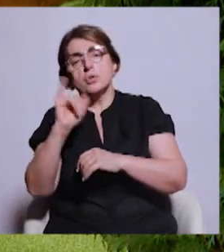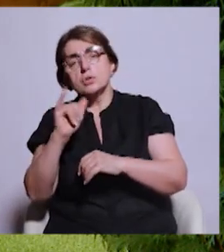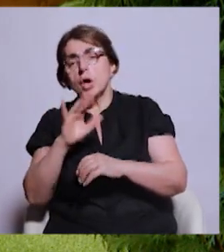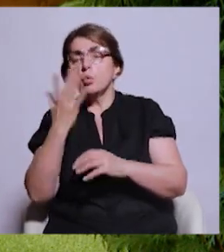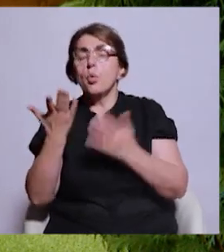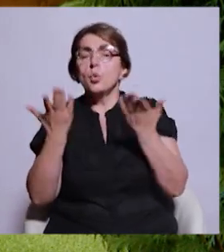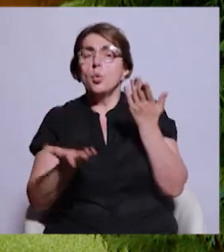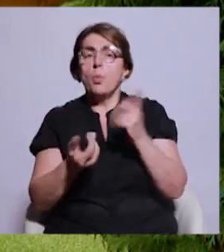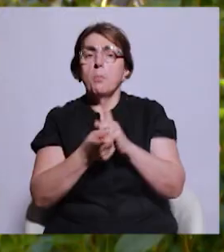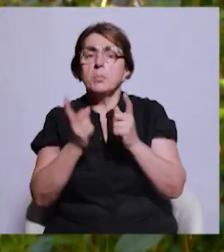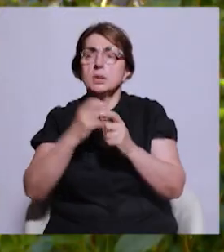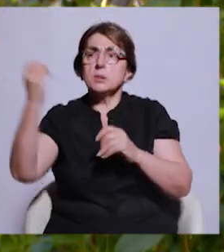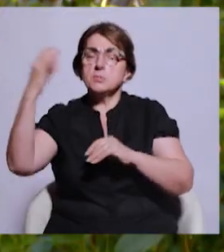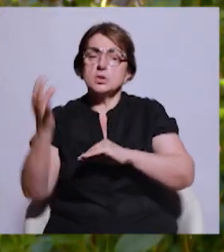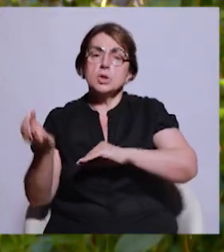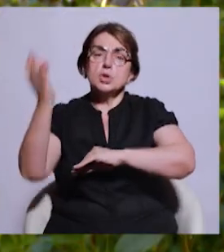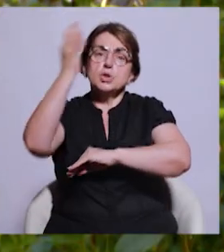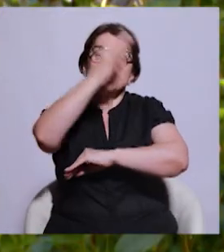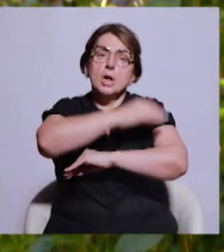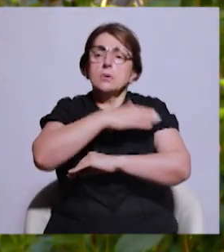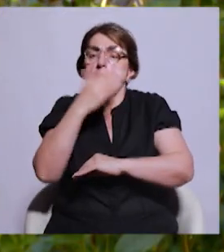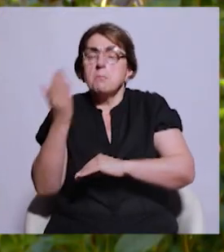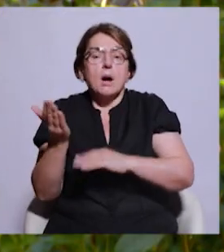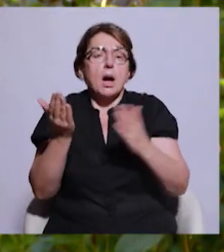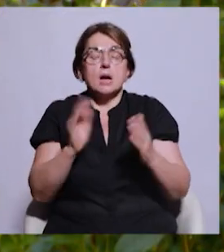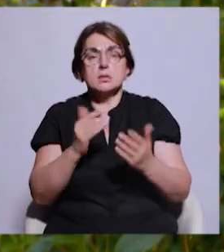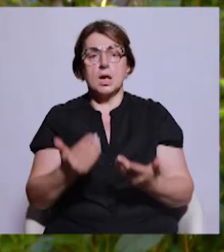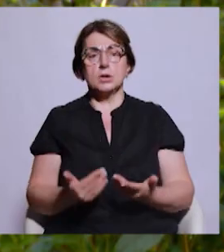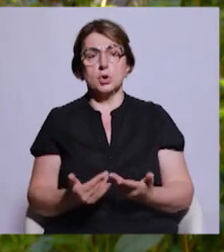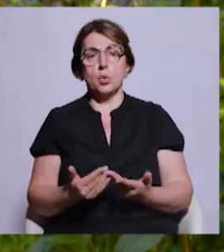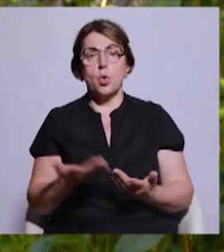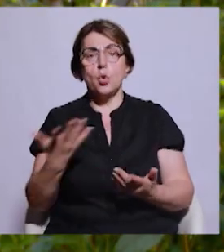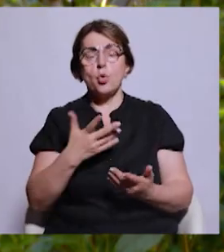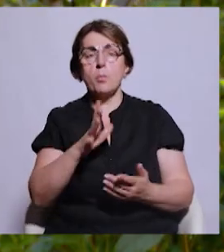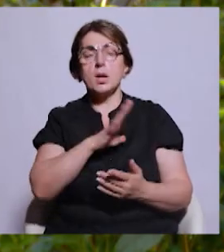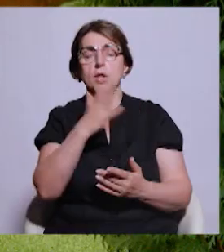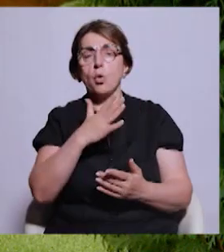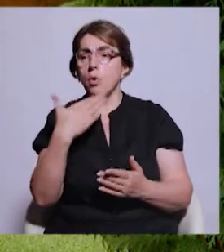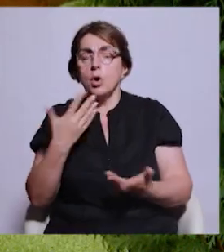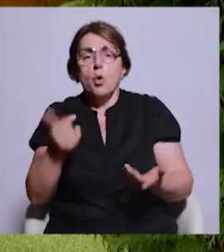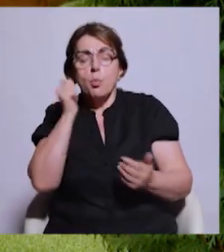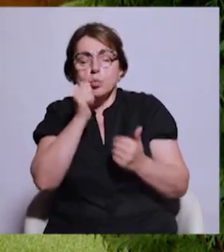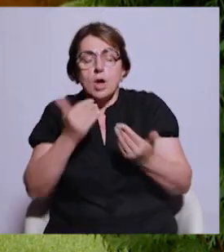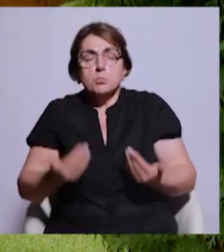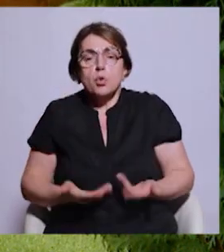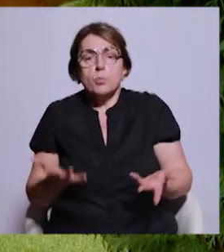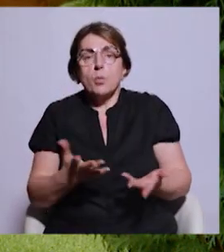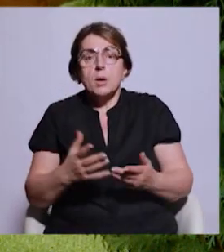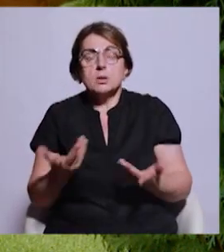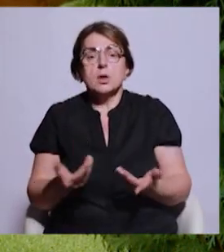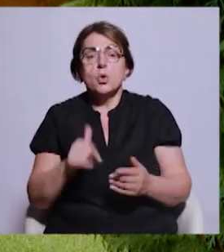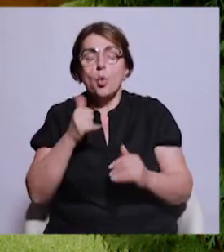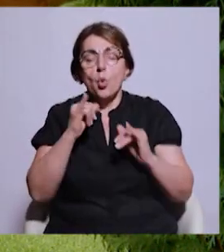ცხოვრობდნენ, ჩასვლის მხარეს თუ მათი ცხოვრების ან მათი ყოველდღიურობის ამსახველი მხარე რომელს წარმოადგენდა. ანუ